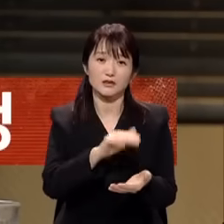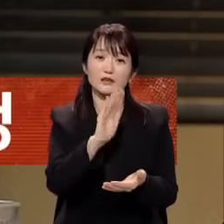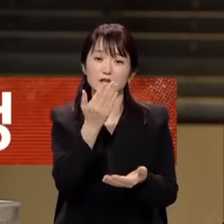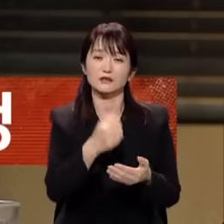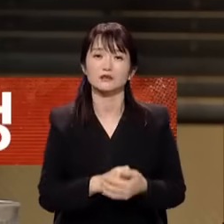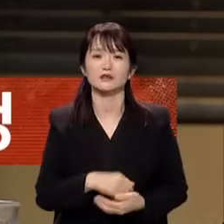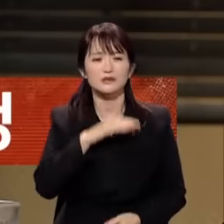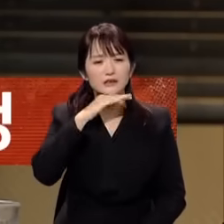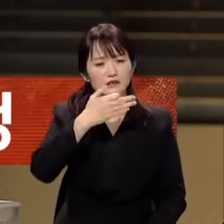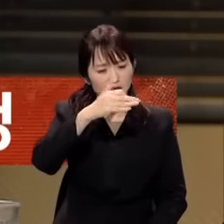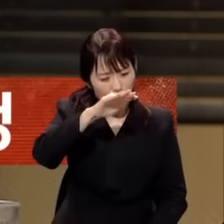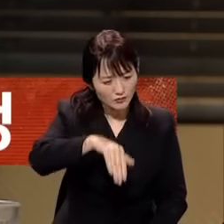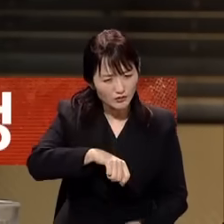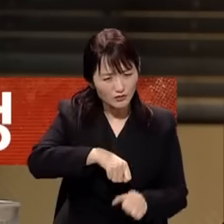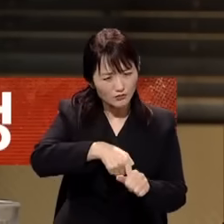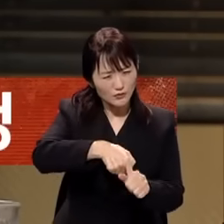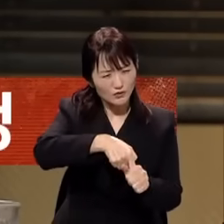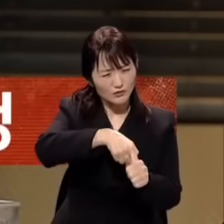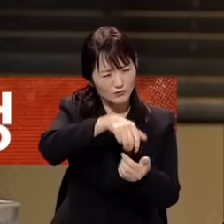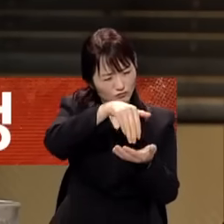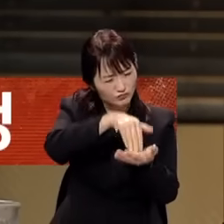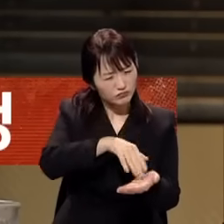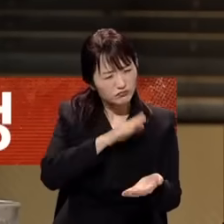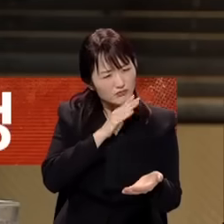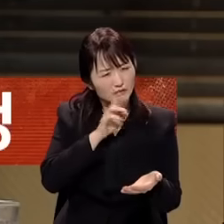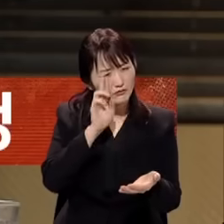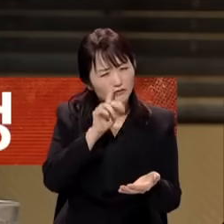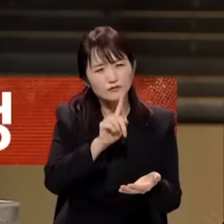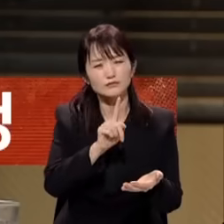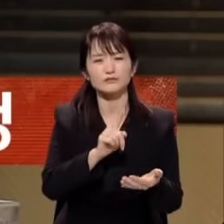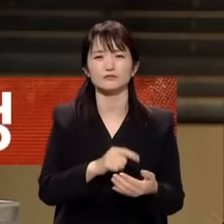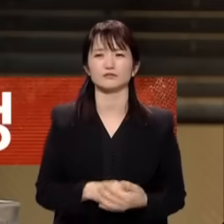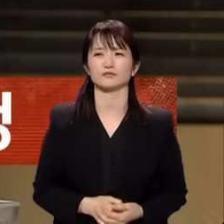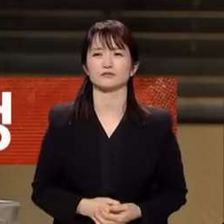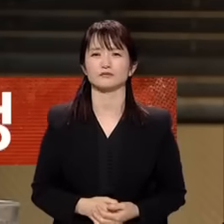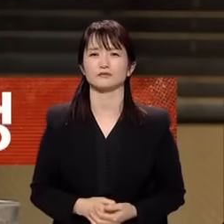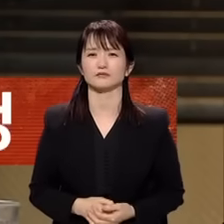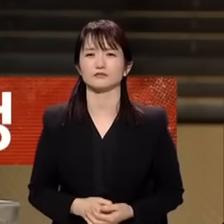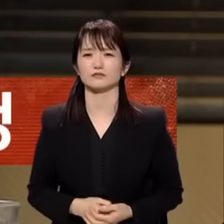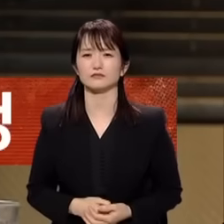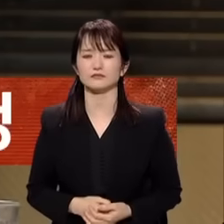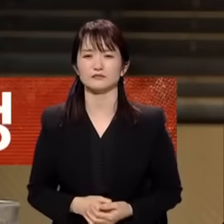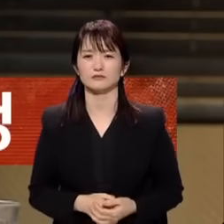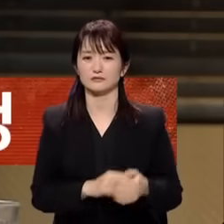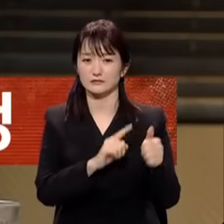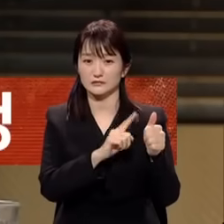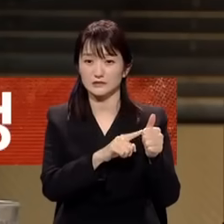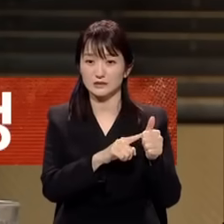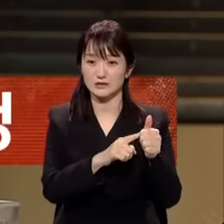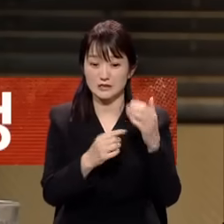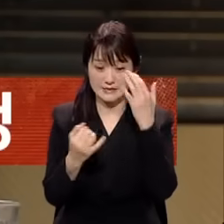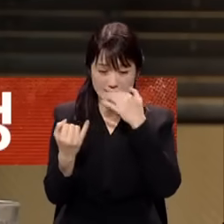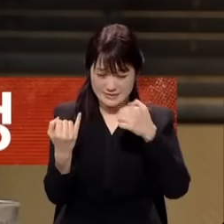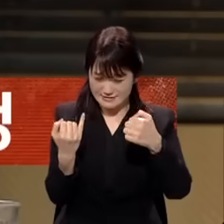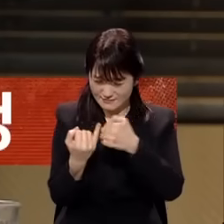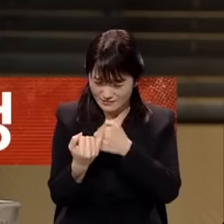과연 엄벌에 처하는 것만이 능사인지. 그런데 이 정도 범행을 범한 사람이 15살인